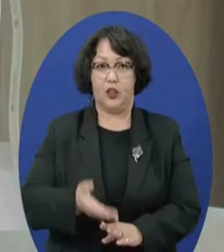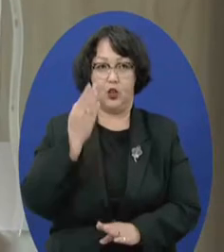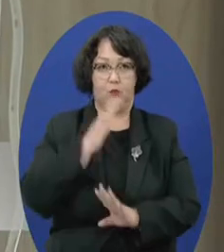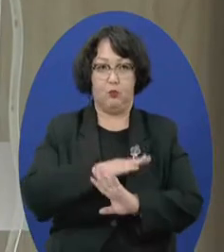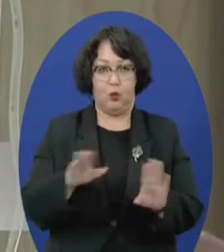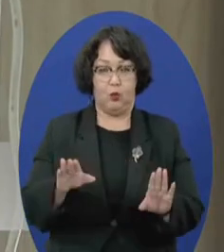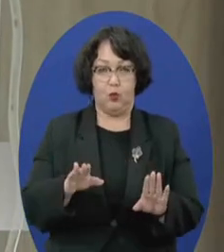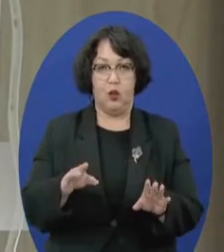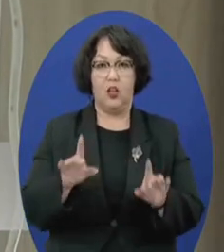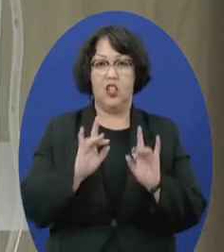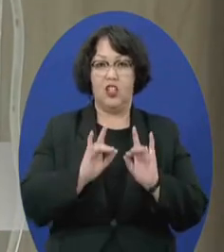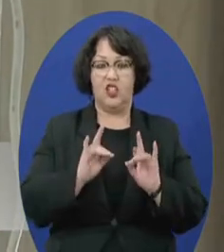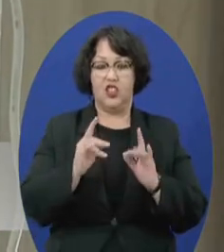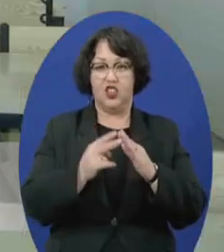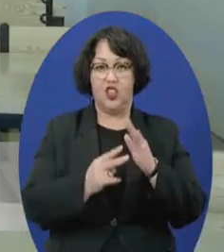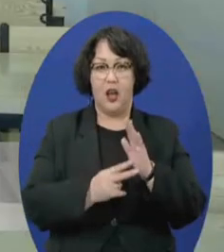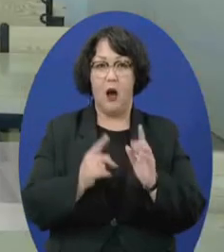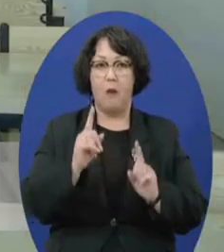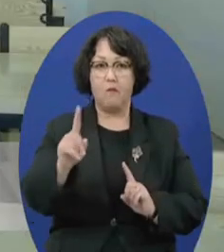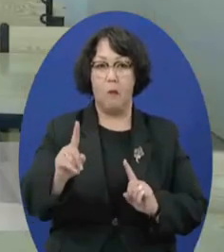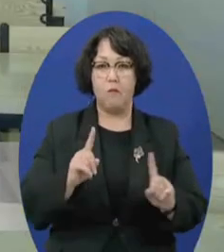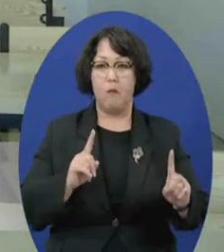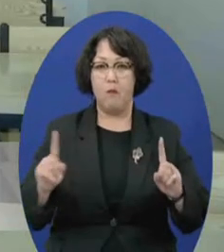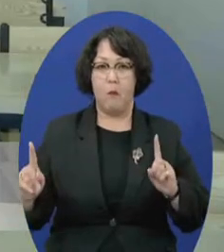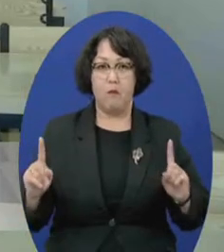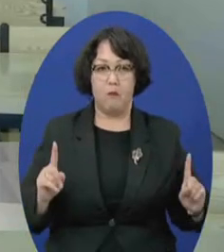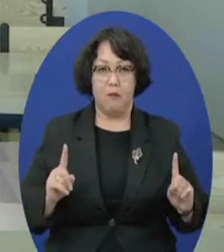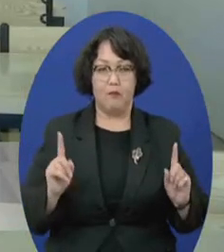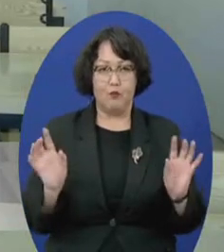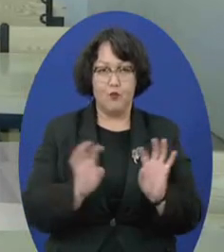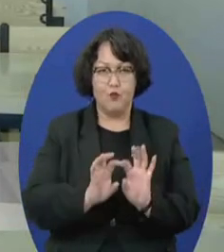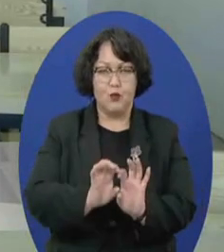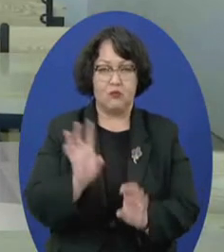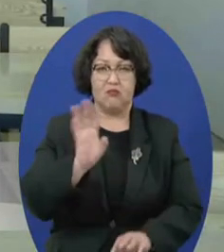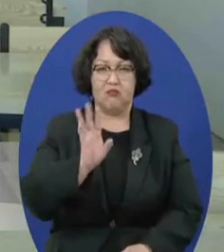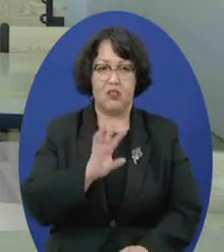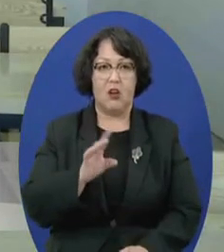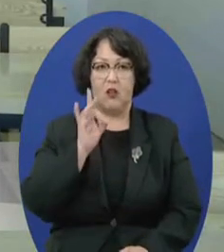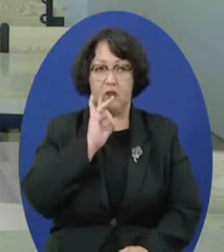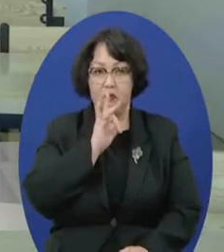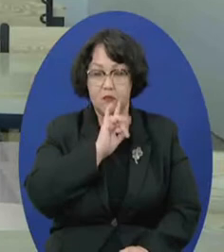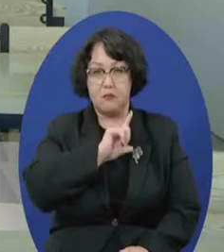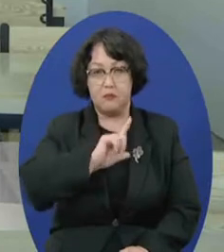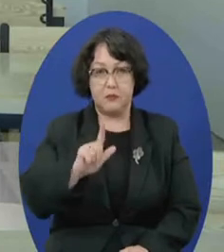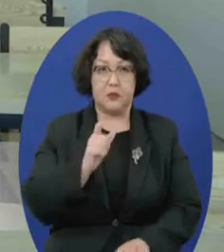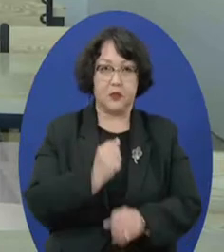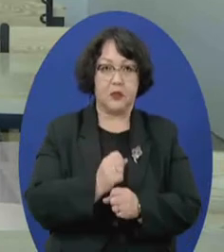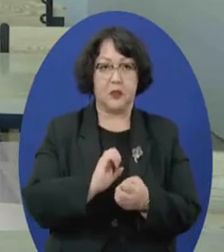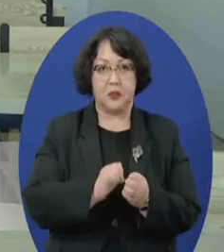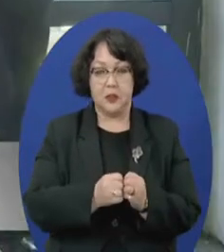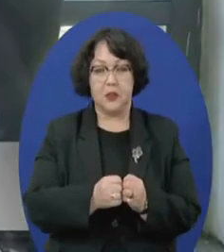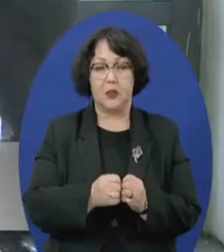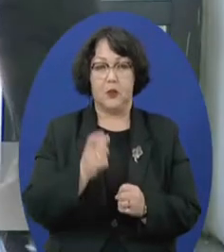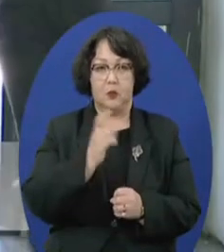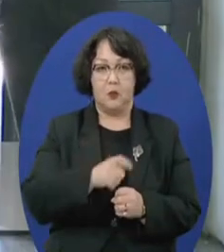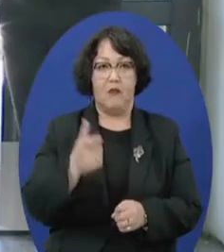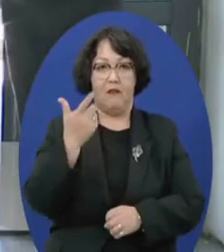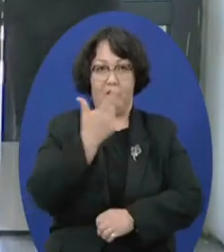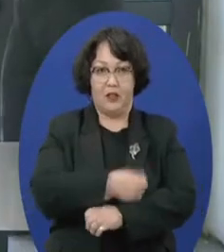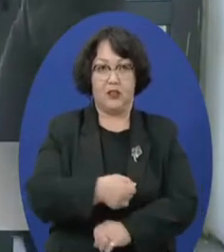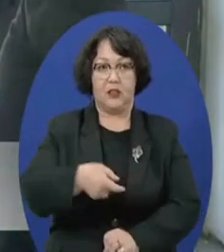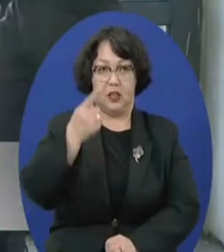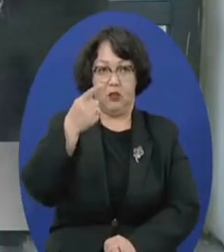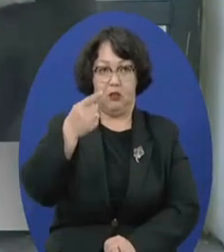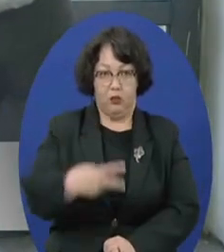зааланд үйлчлүүлэгчид ширээ алгасаж суух юм байна. Нийтийн хоолны үйлчлэл эрхлэгч байгууллагын ажилтнууд болон үйлчлүүлэгчдийг